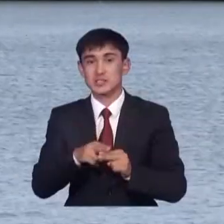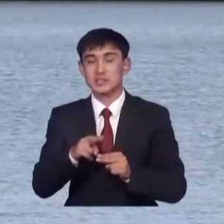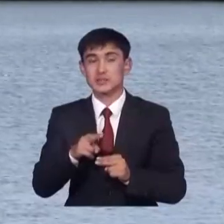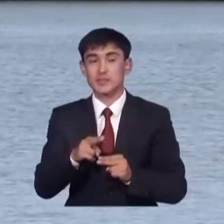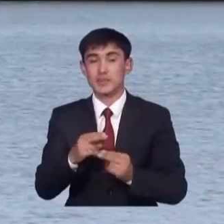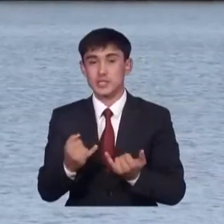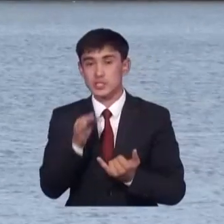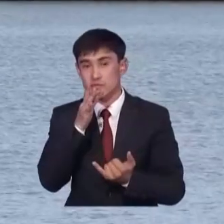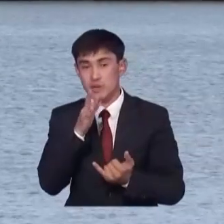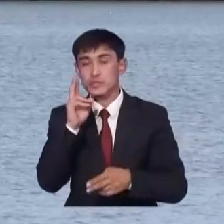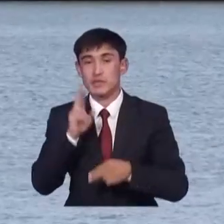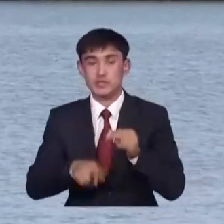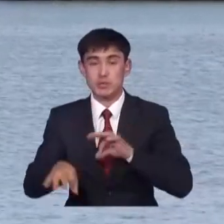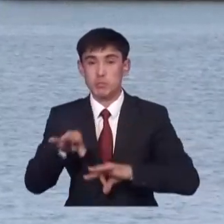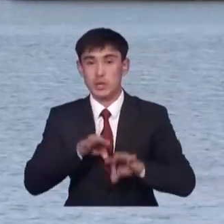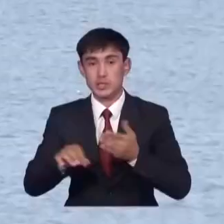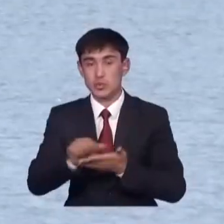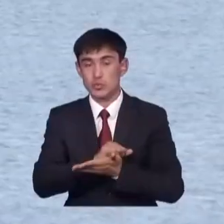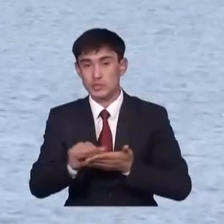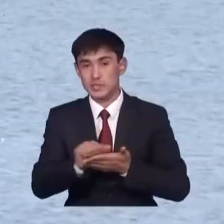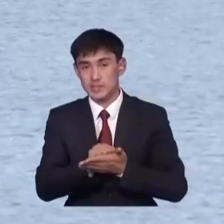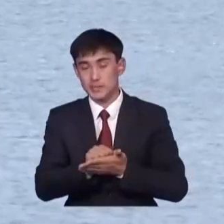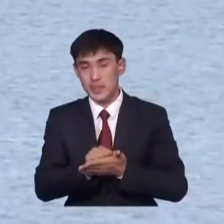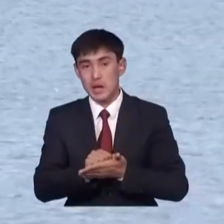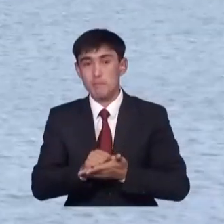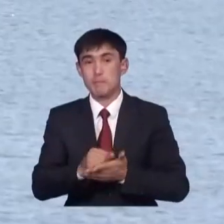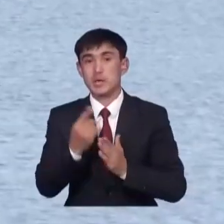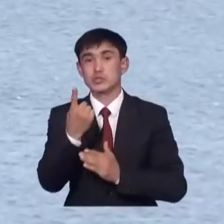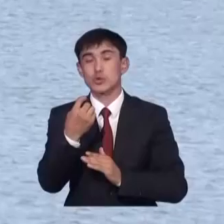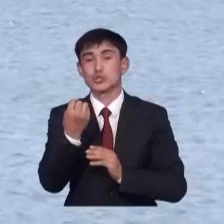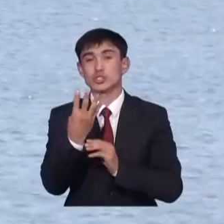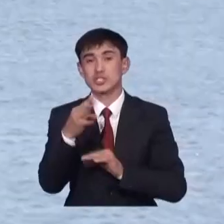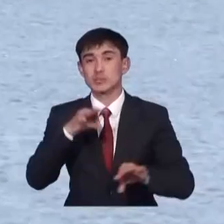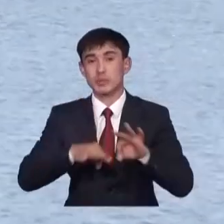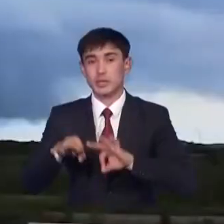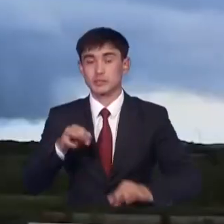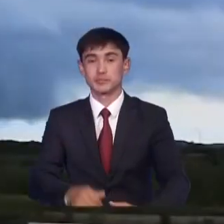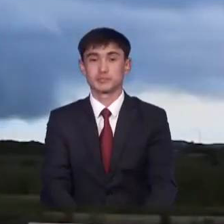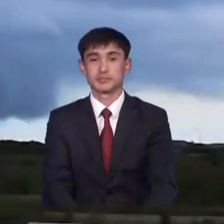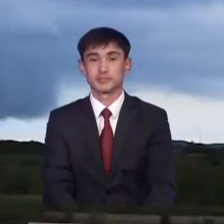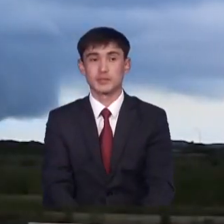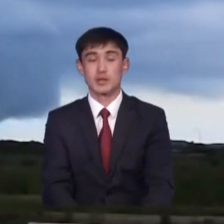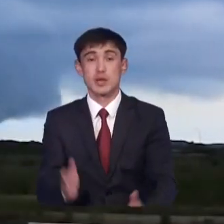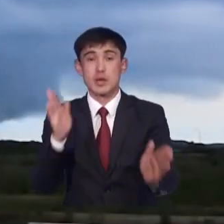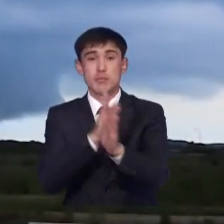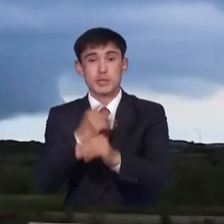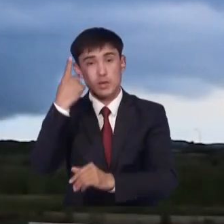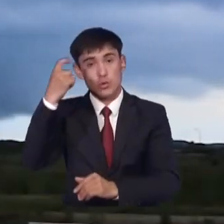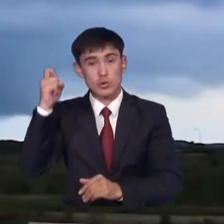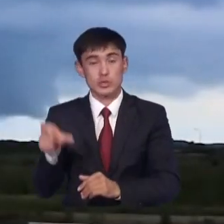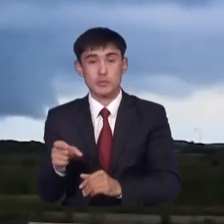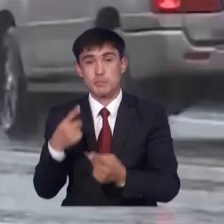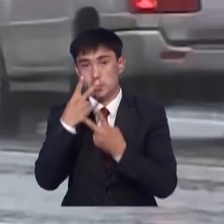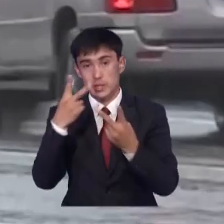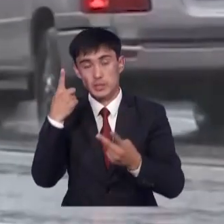В настоящее время завершена проектно-сметная документация по 114 проектам. Метеорологи Казгидромет